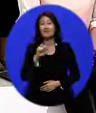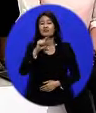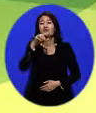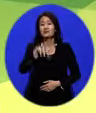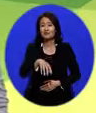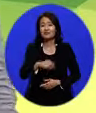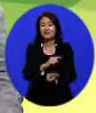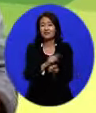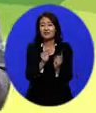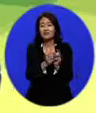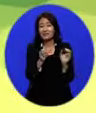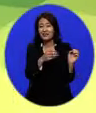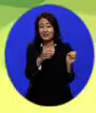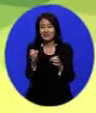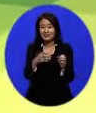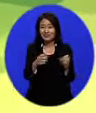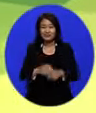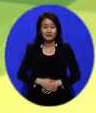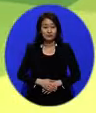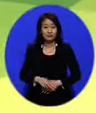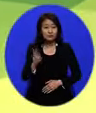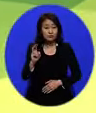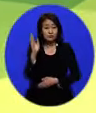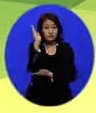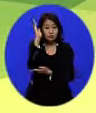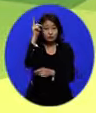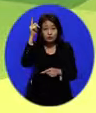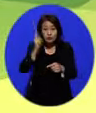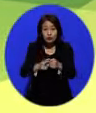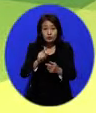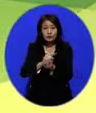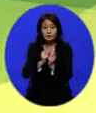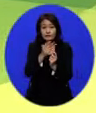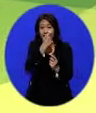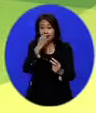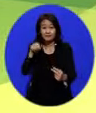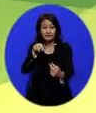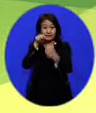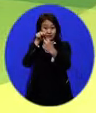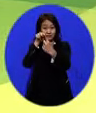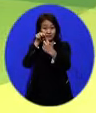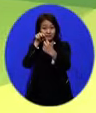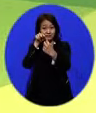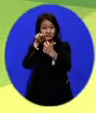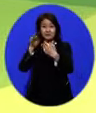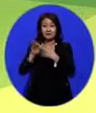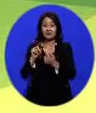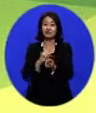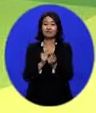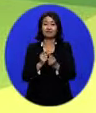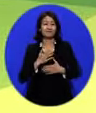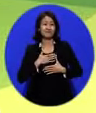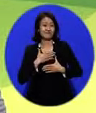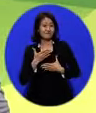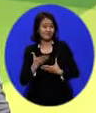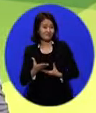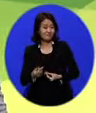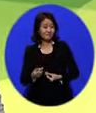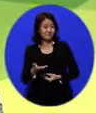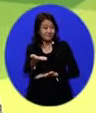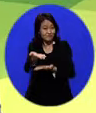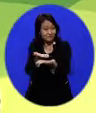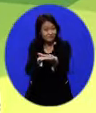네. 자, 이제 혹시 강의 도중 서로 눈이 마주쳐도 굉장히 눈빛이 서로 편안하게 주고받을 수 있을